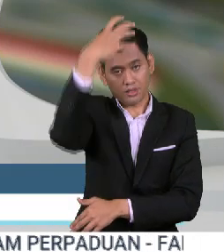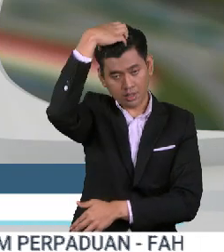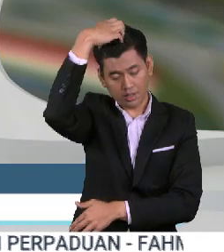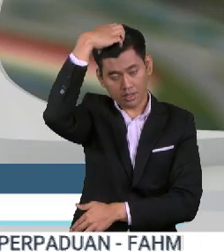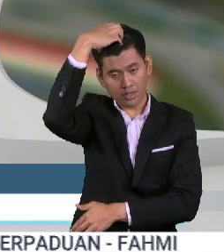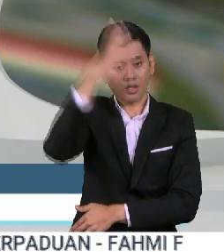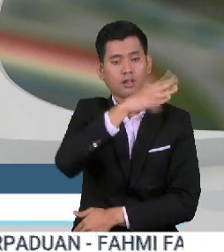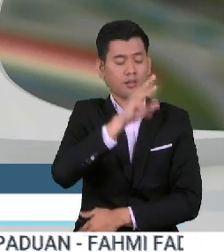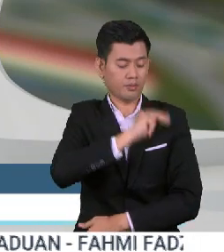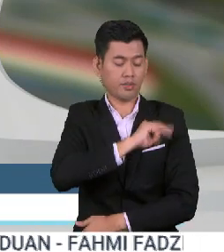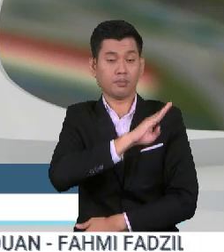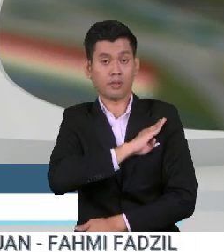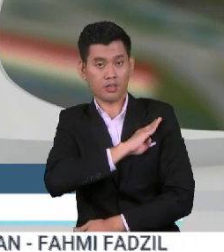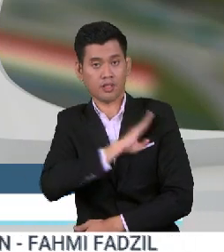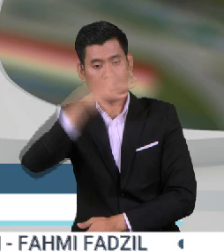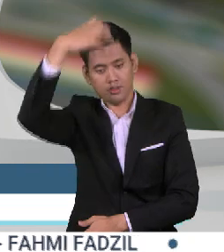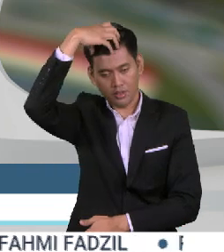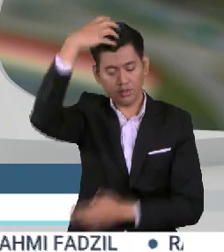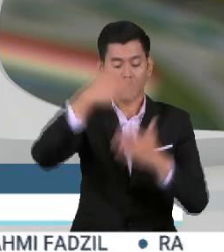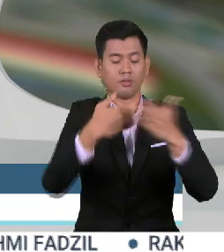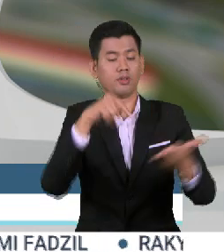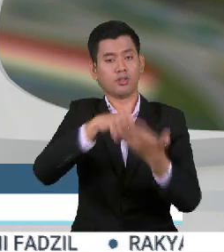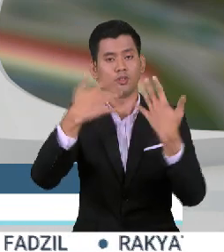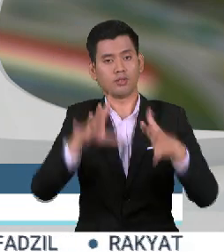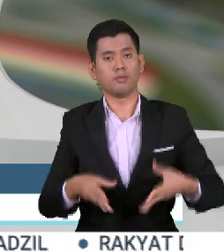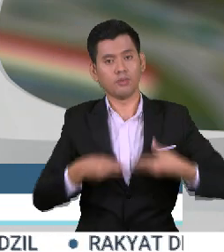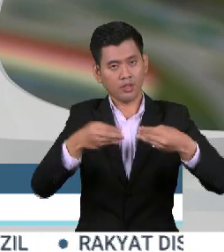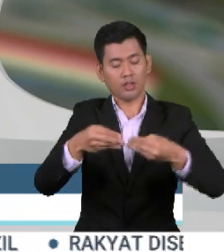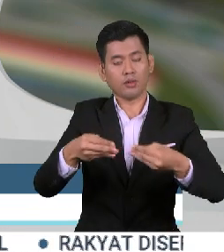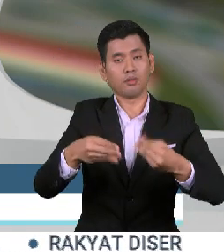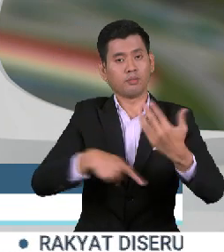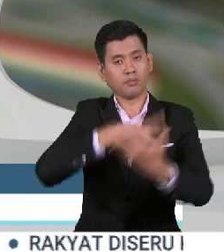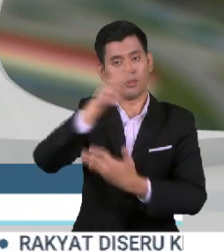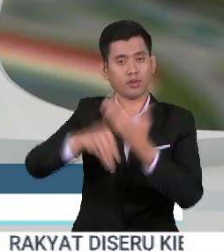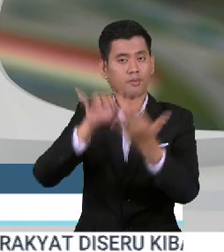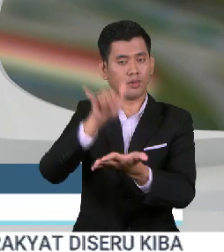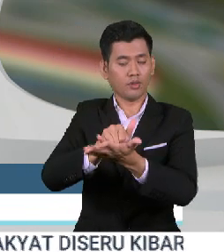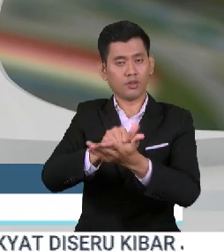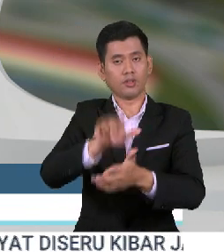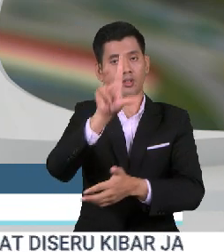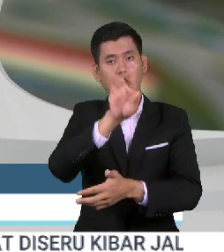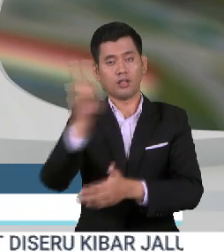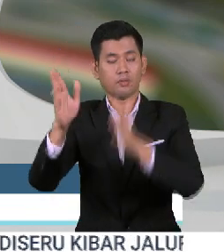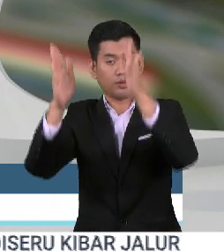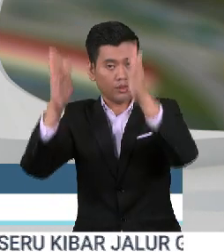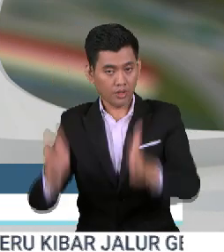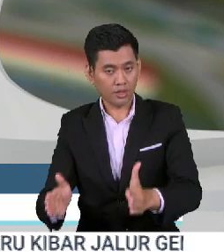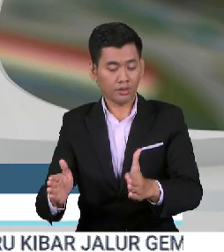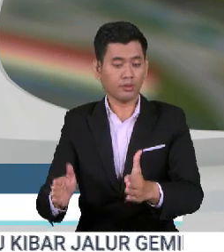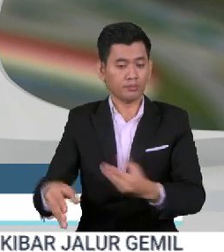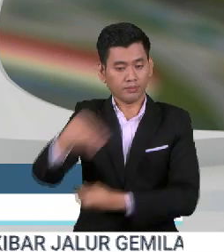besar selango ing corporated mbi sebelum ini telah menawarkan insentif berkenaan kepada 3000 jemaah